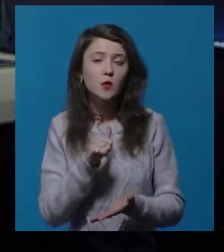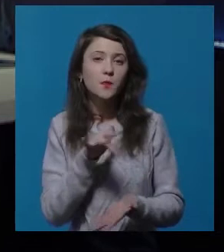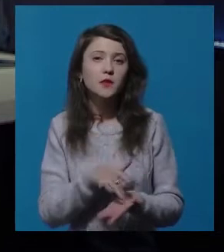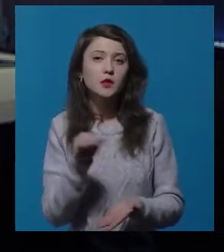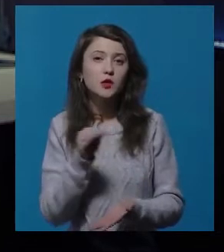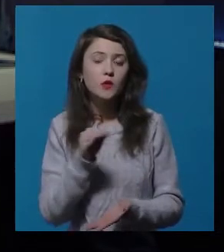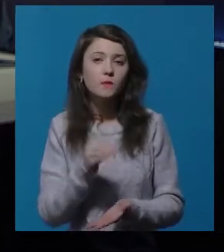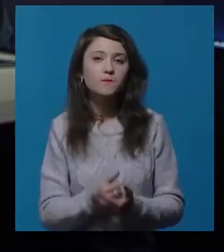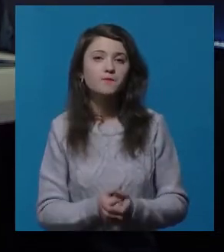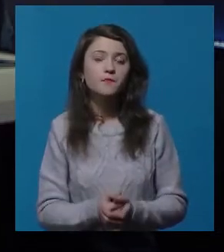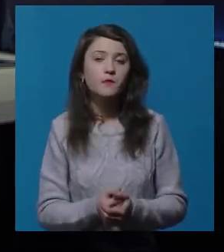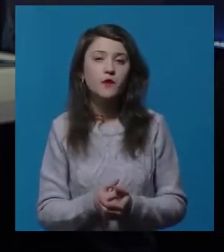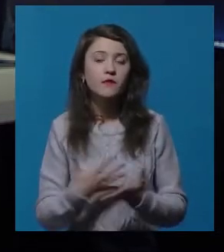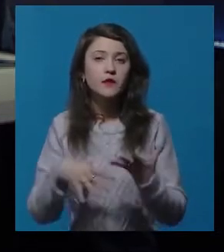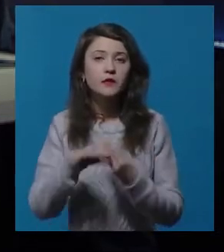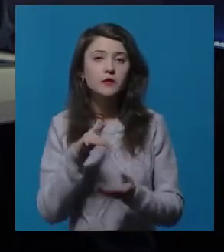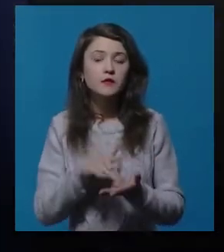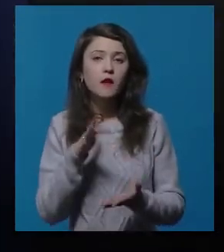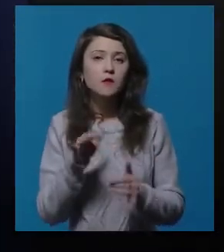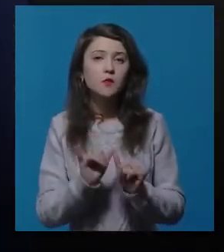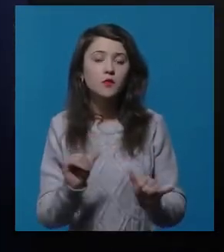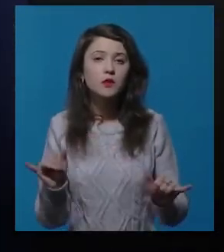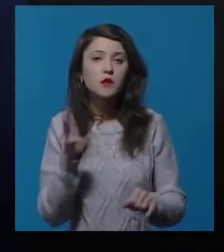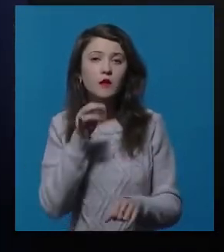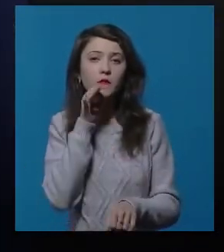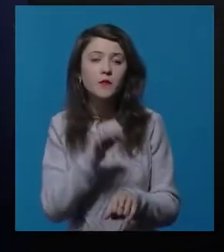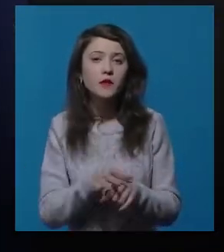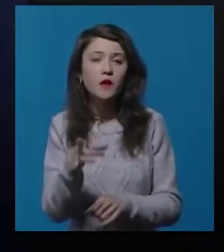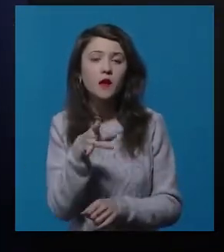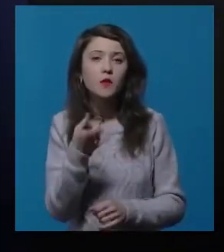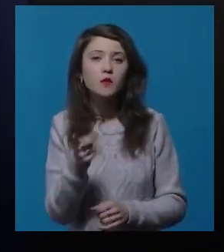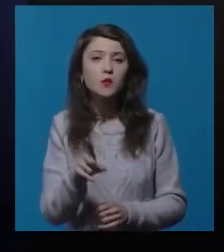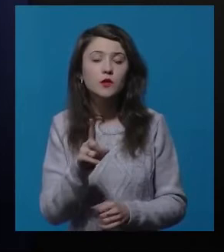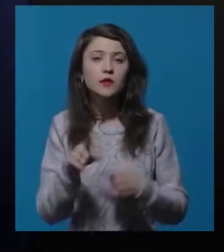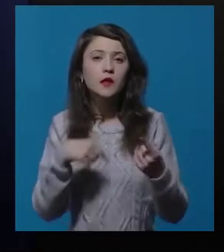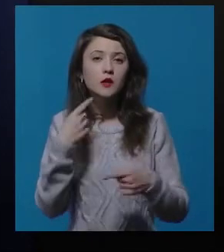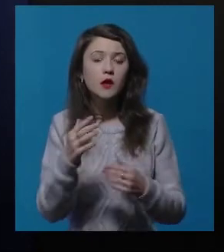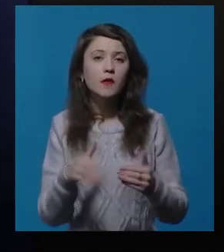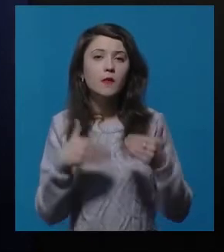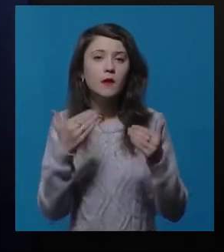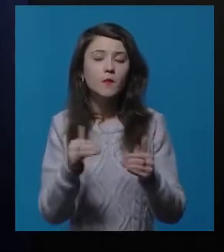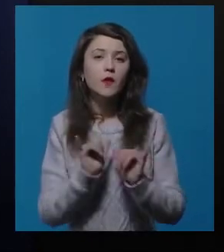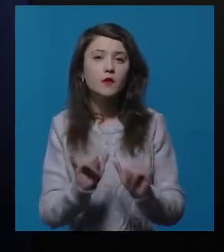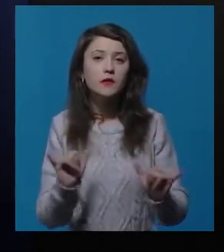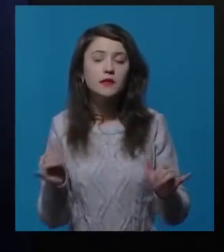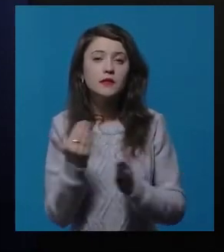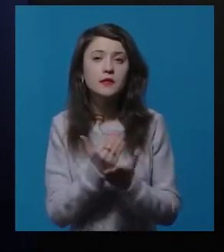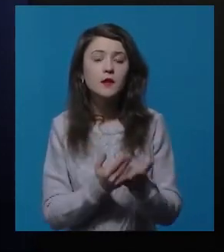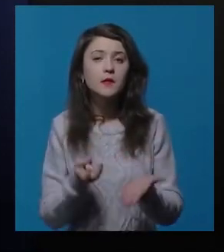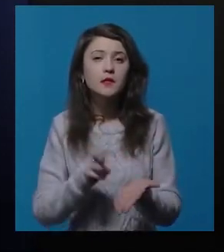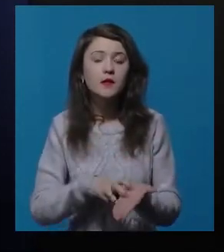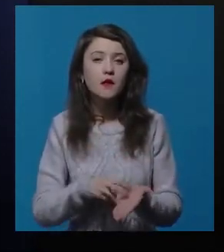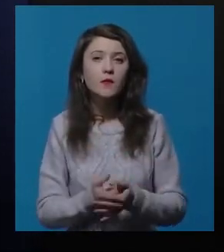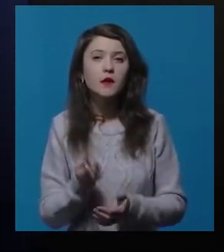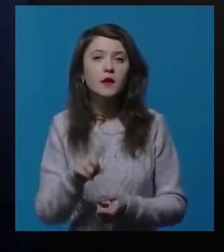І юрисдикція цих центрів якраз поширюється на відповідні райони, тому що слідуючи етапом розвитку системи стало те,